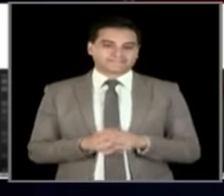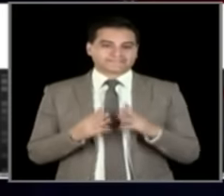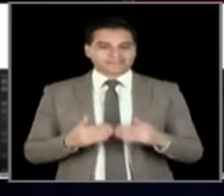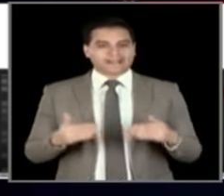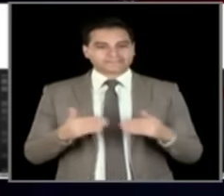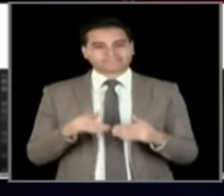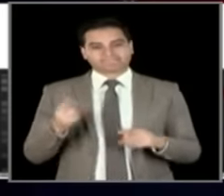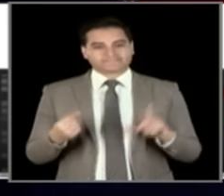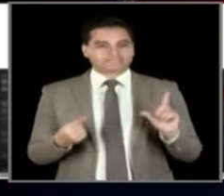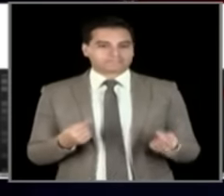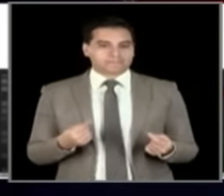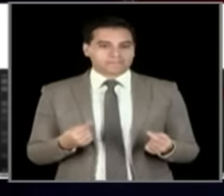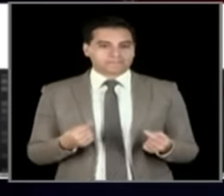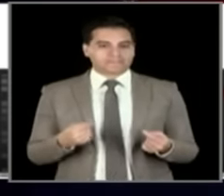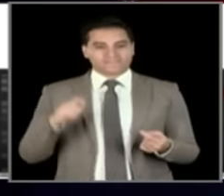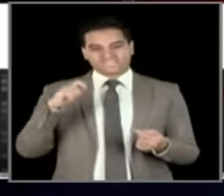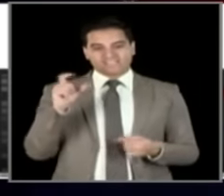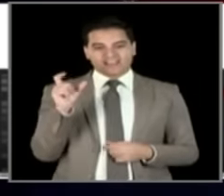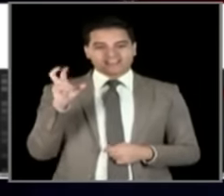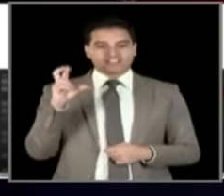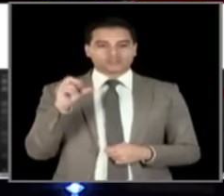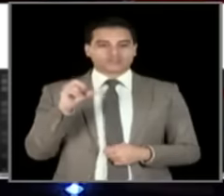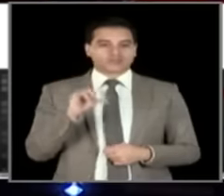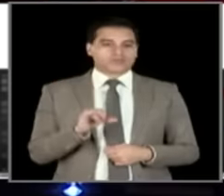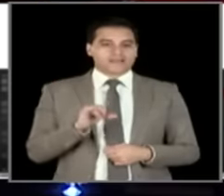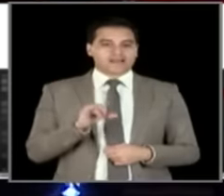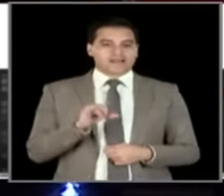اتعادلتوا. فنزويلا.